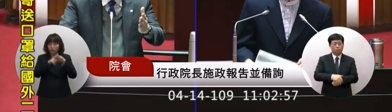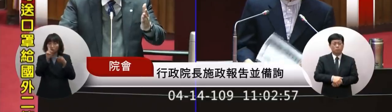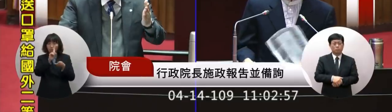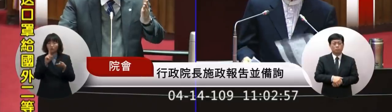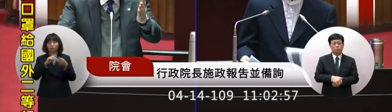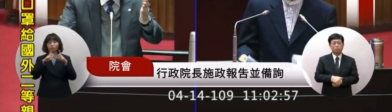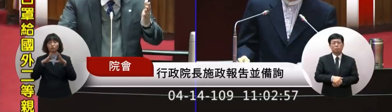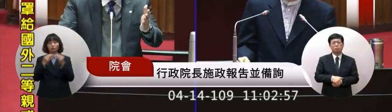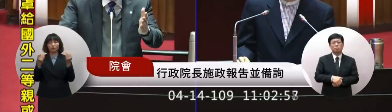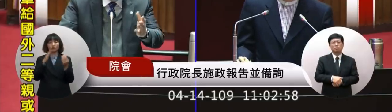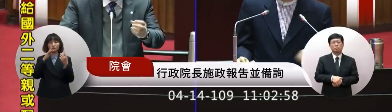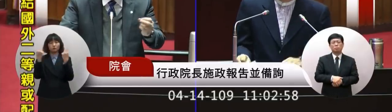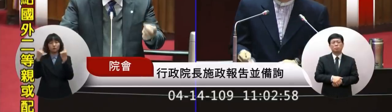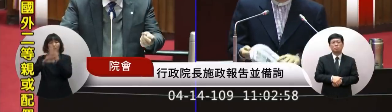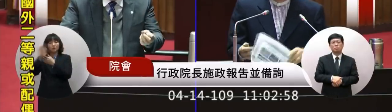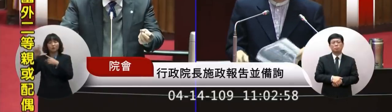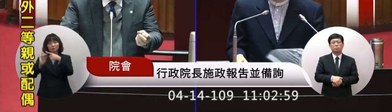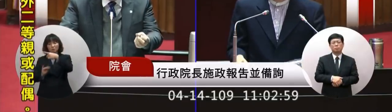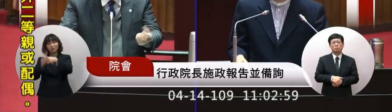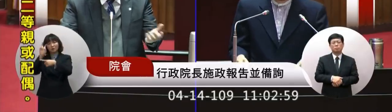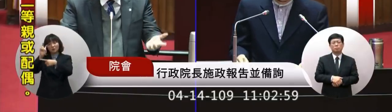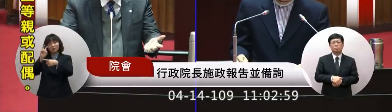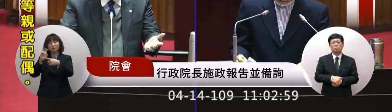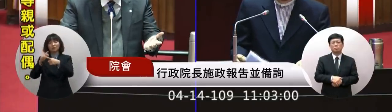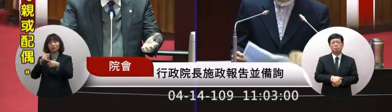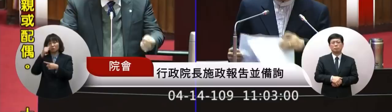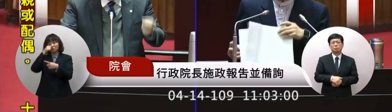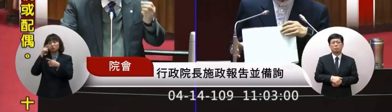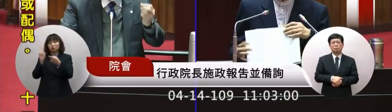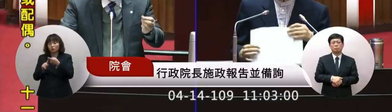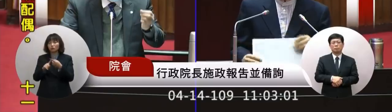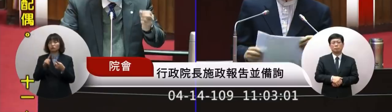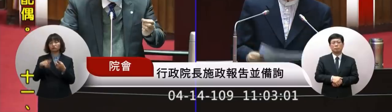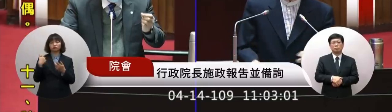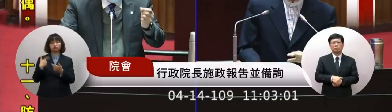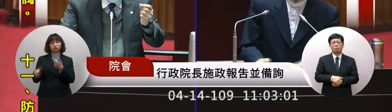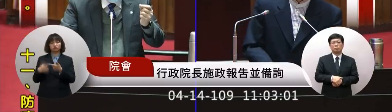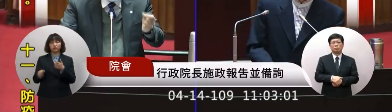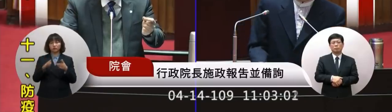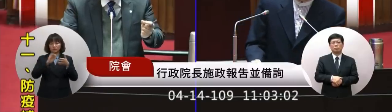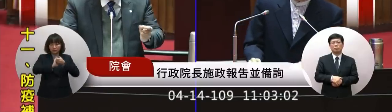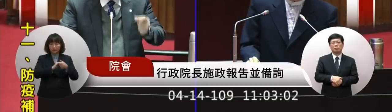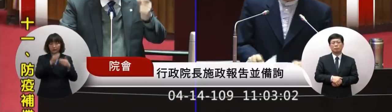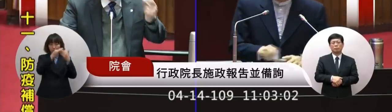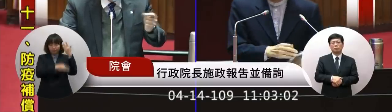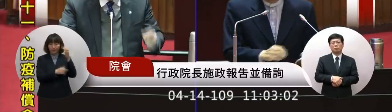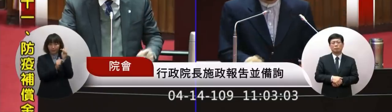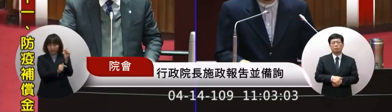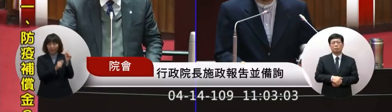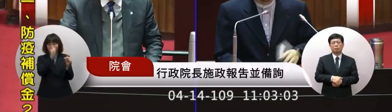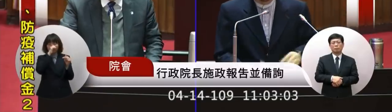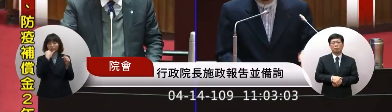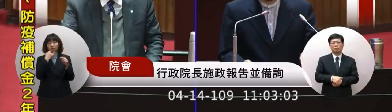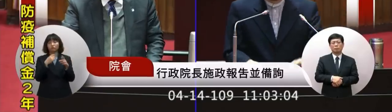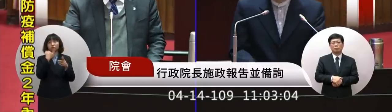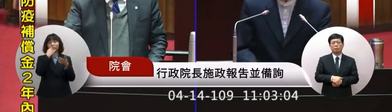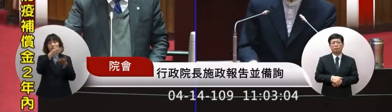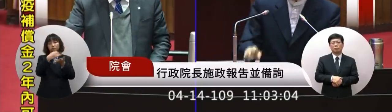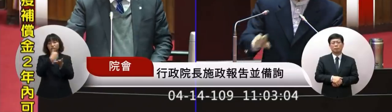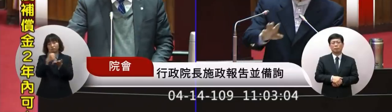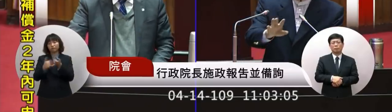要做成像人家做的只有20%的准确率，那你怎么用呢？所以一定要达到一个某一个标准，我们才能够让它上线